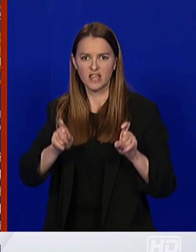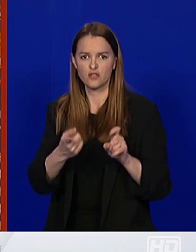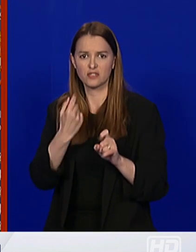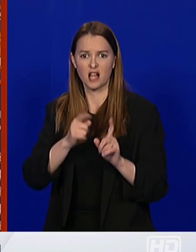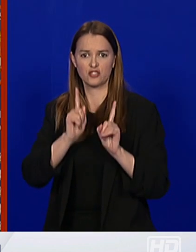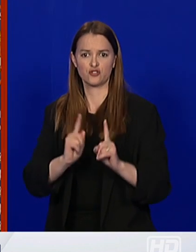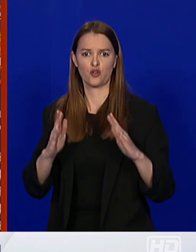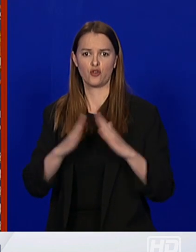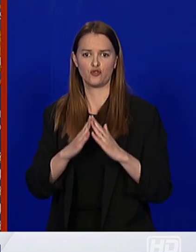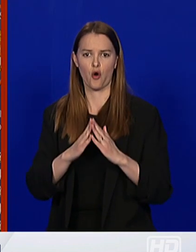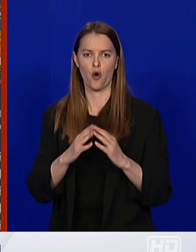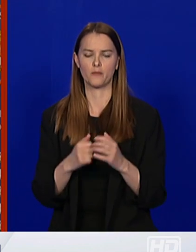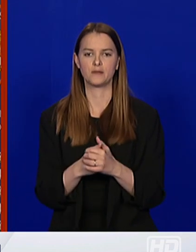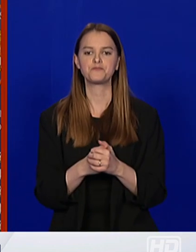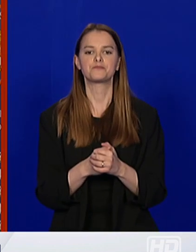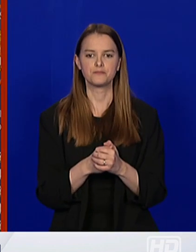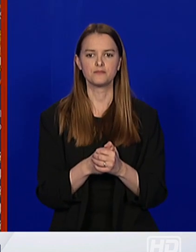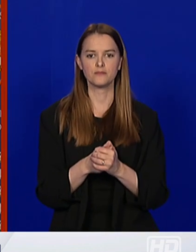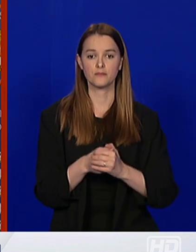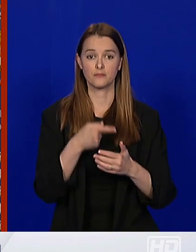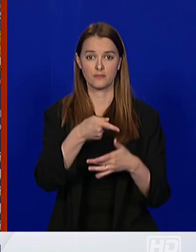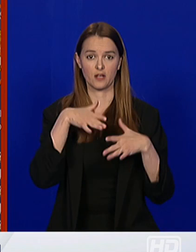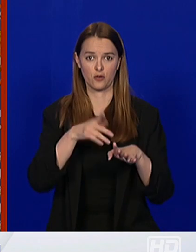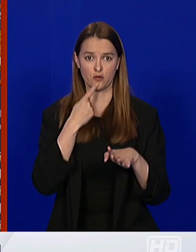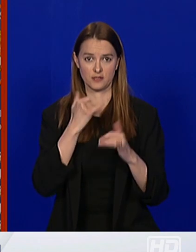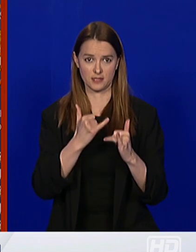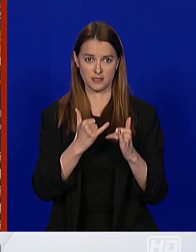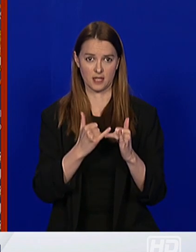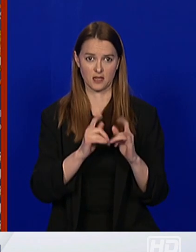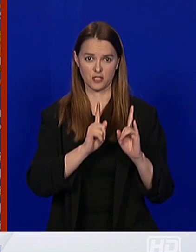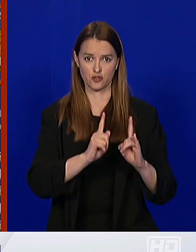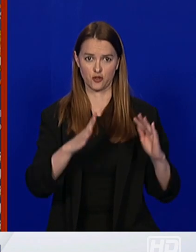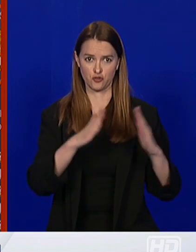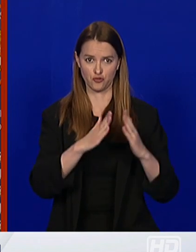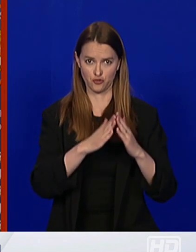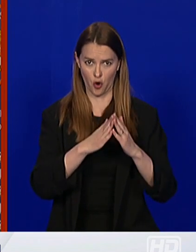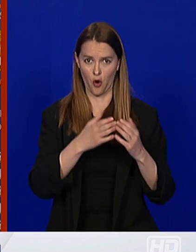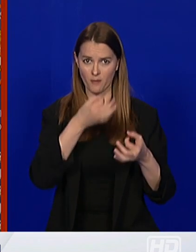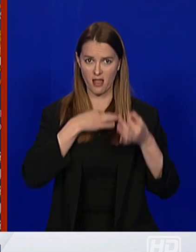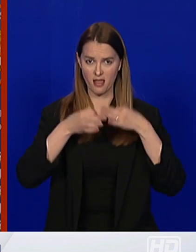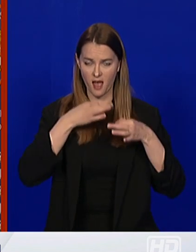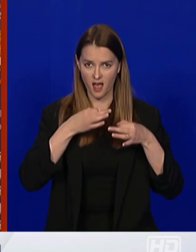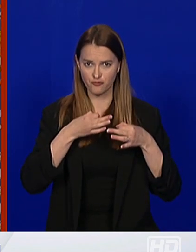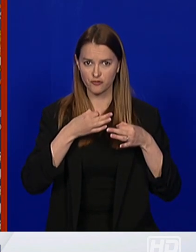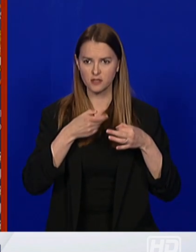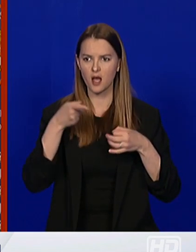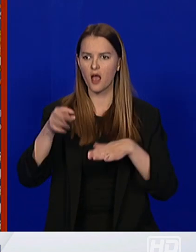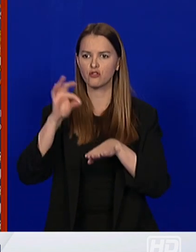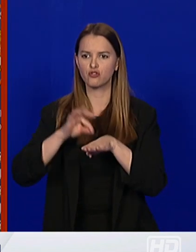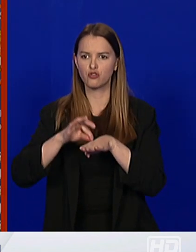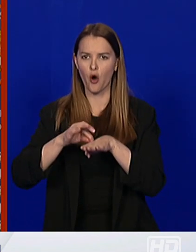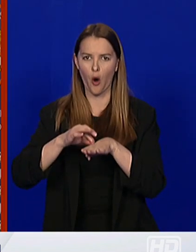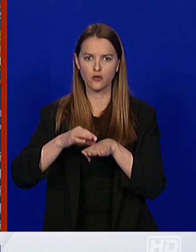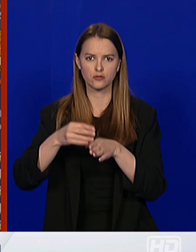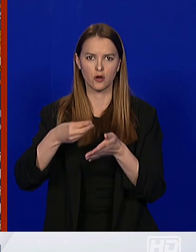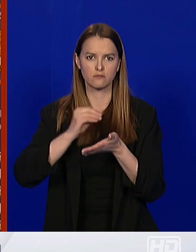Ljudi koji su na liječenju kod kuće, njima su kliničari odredili gdje će se liječiti zbog toga što ili imaju vrlo blage